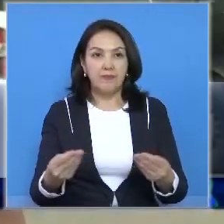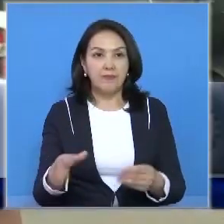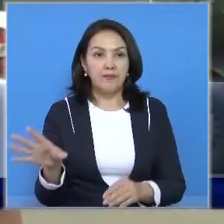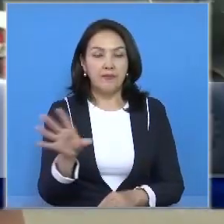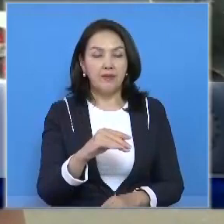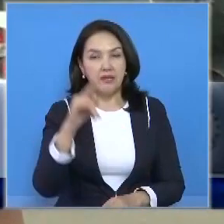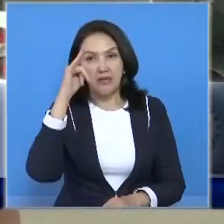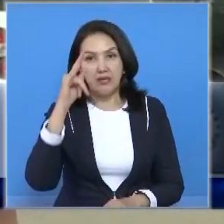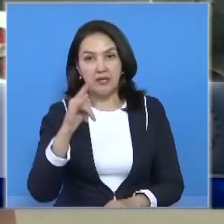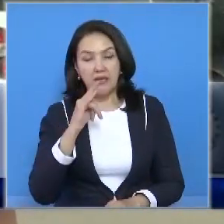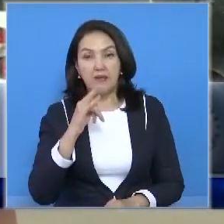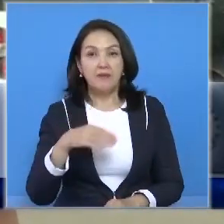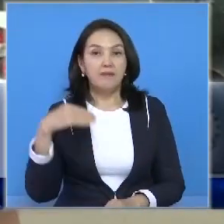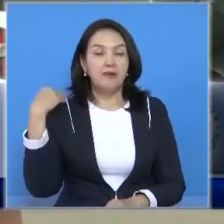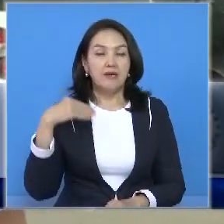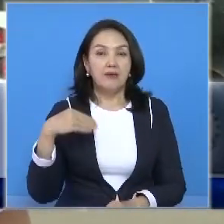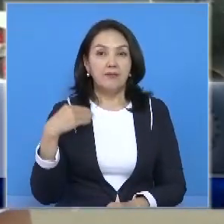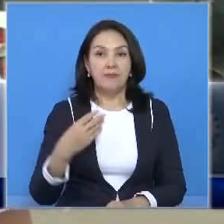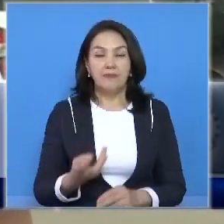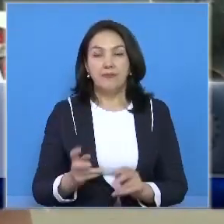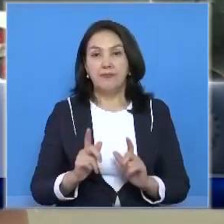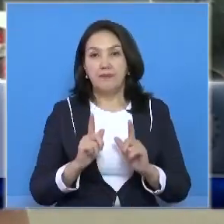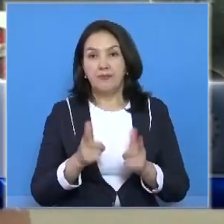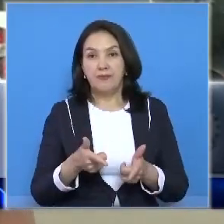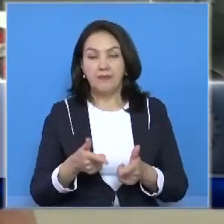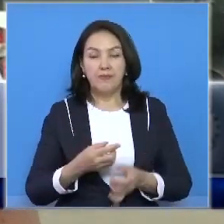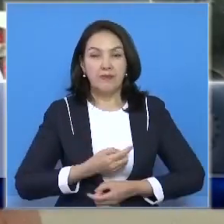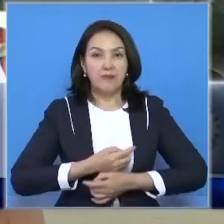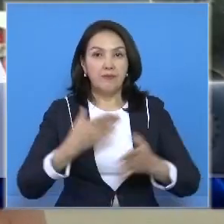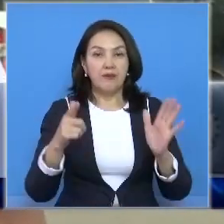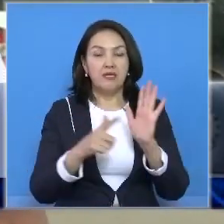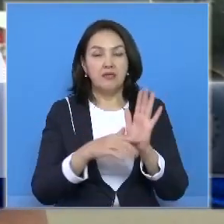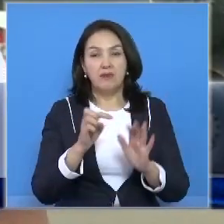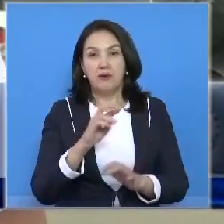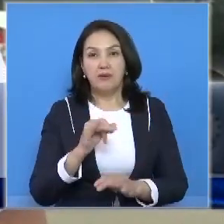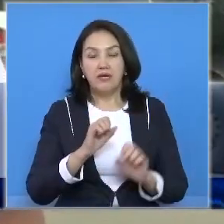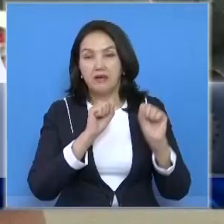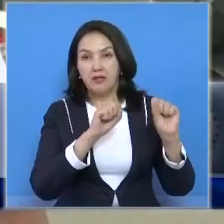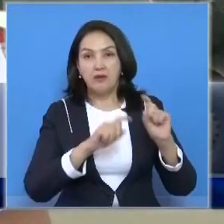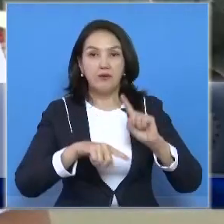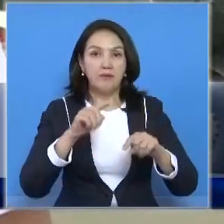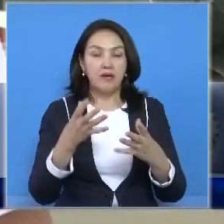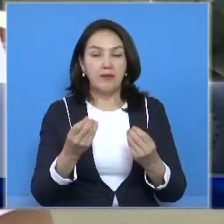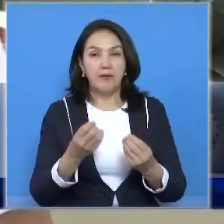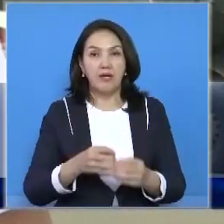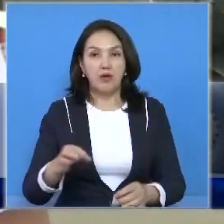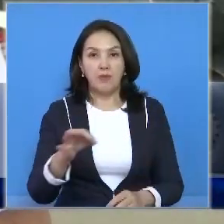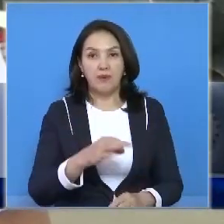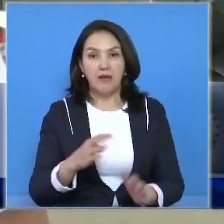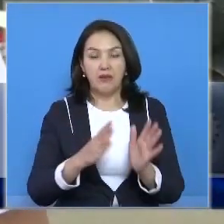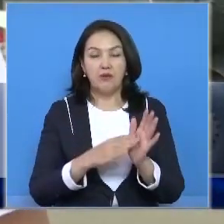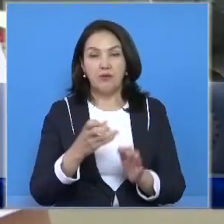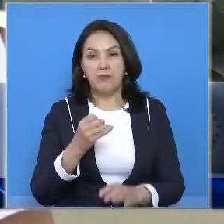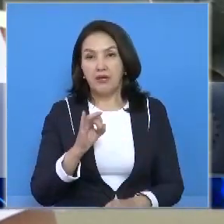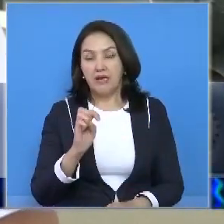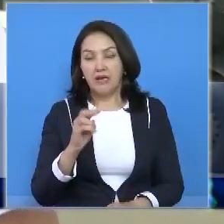Барша қазақстандықтарды, ақтөбеліктерді келіп жатқан 7 мамыр отан қорғаушылар күнімен және алда келе жатқан 9